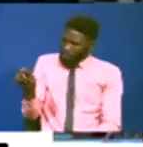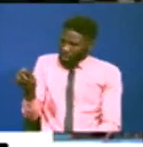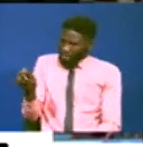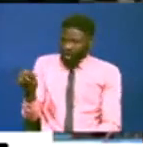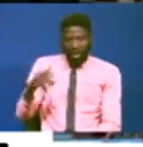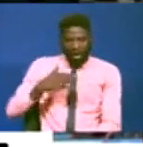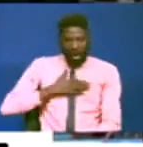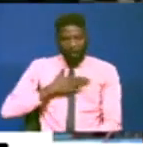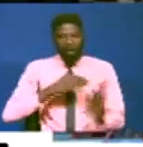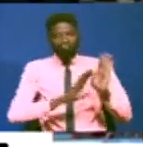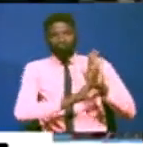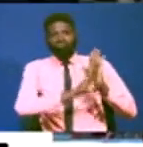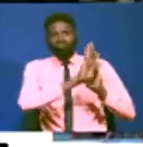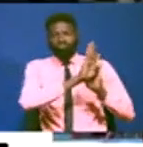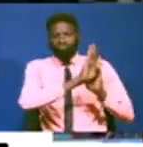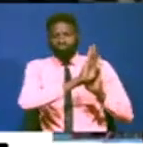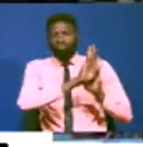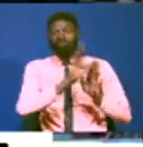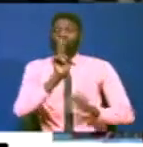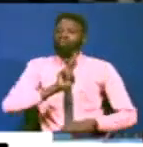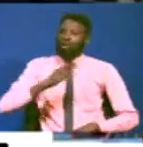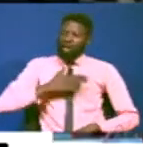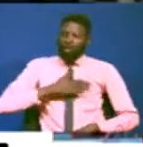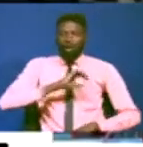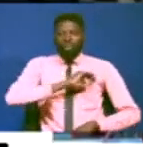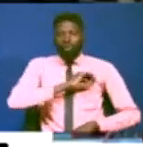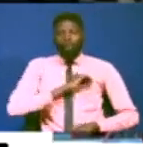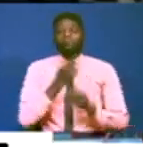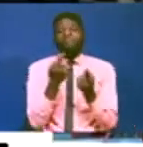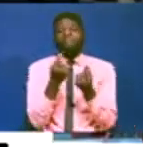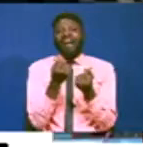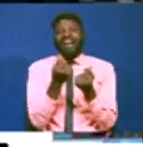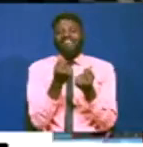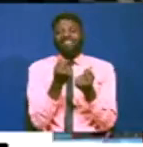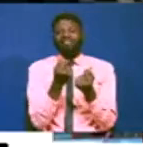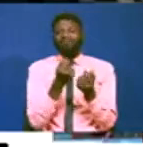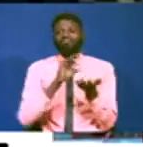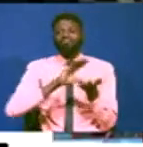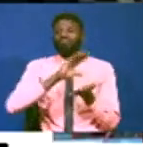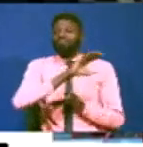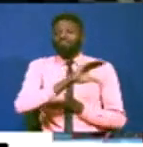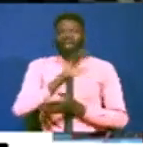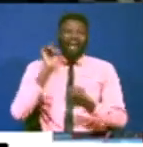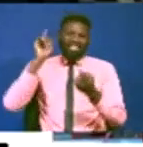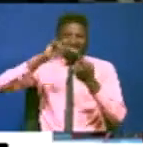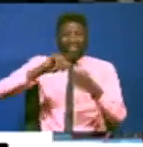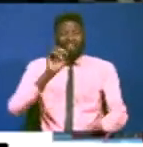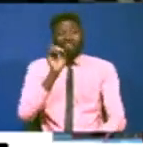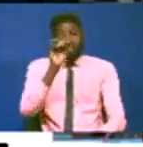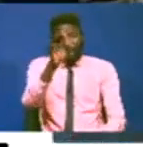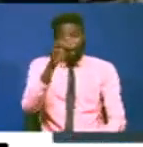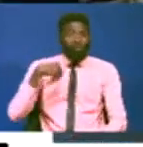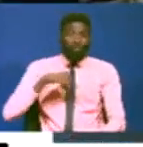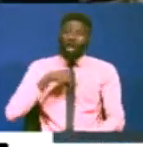letu tukitumia pesa zetu mpaka tufike mahali pale badala ya kukopa tutakuwa tunakopesha